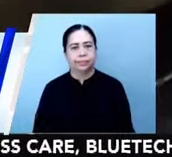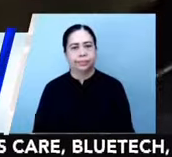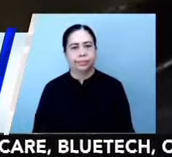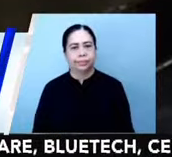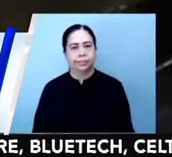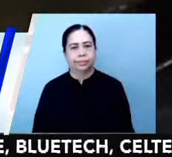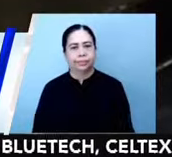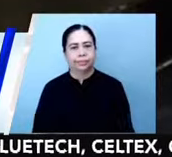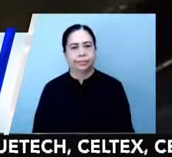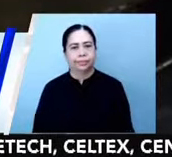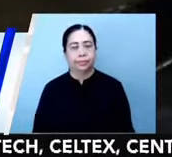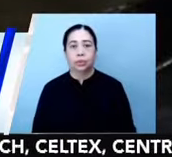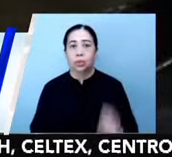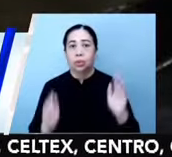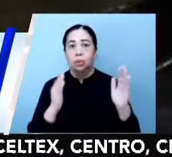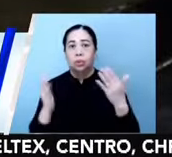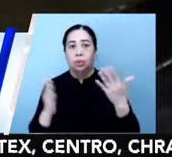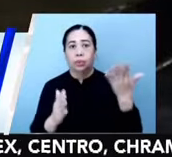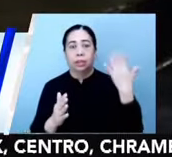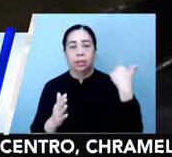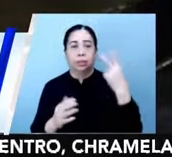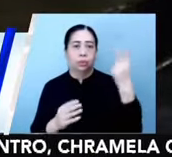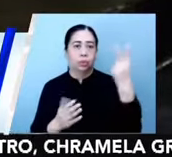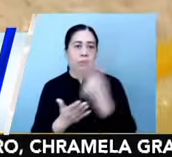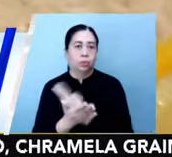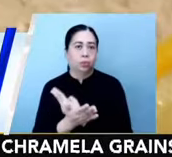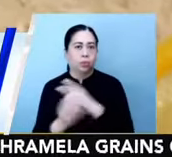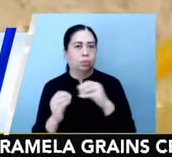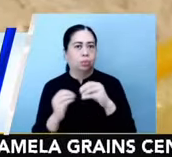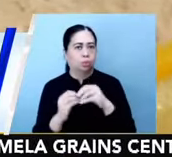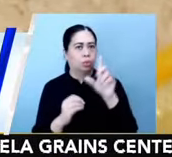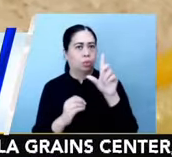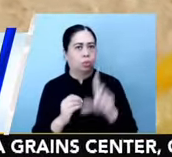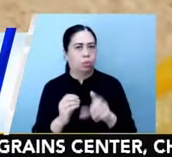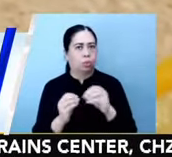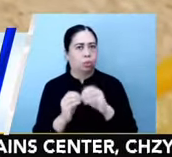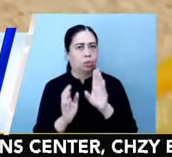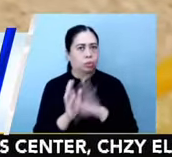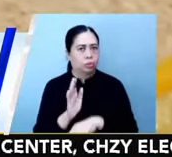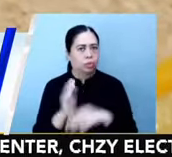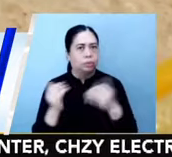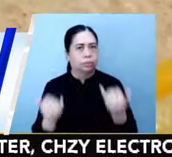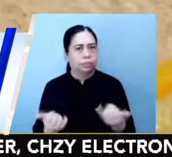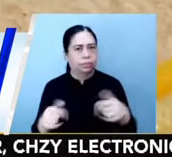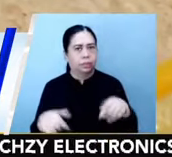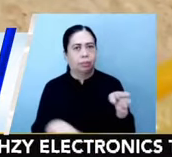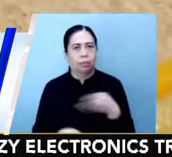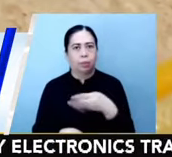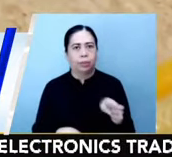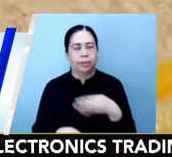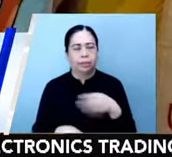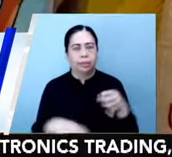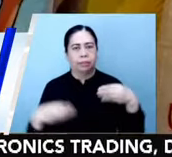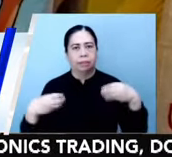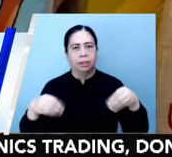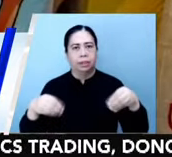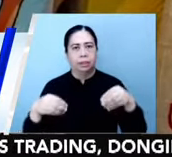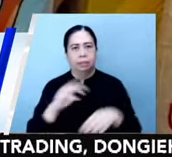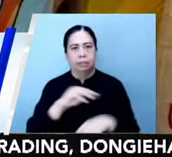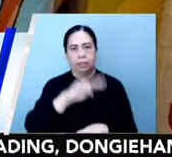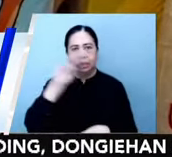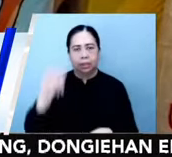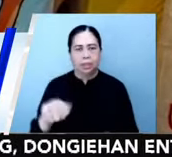Kumpara noong nakaraang 2 linggo, mas mababa raw ngayon ang presyo ng bigas dito sa Blumentritt Market sa Maynila. 2 piso